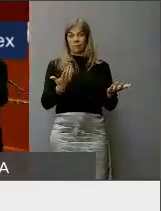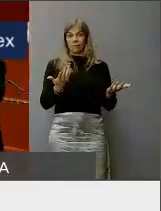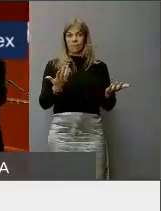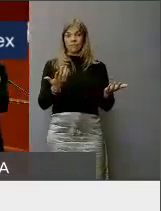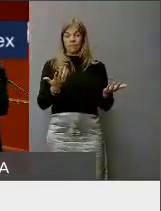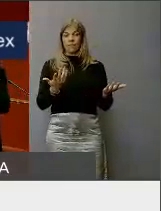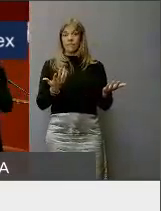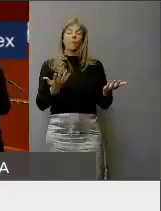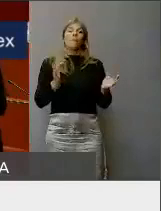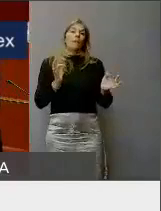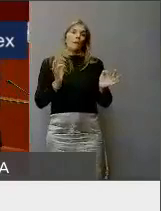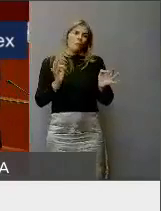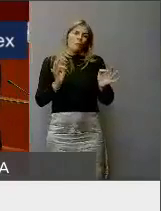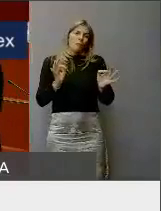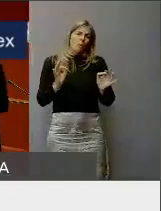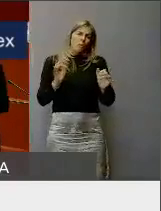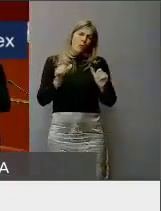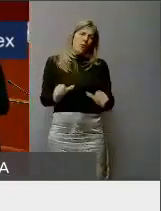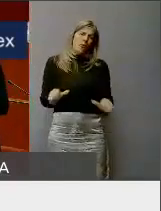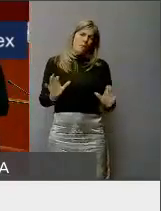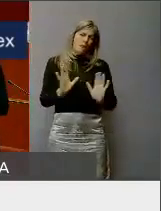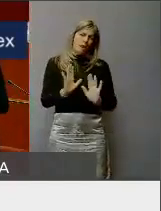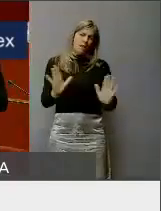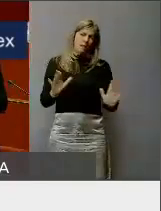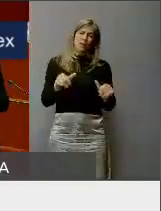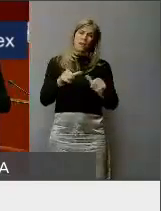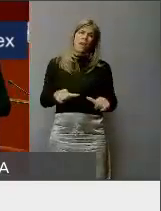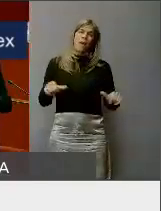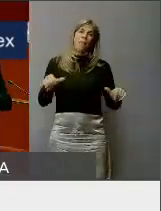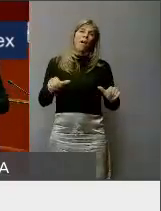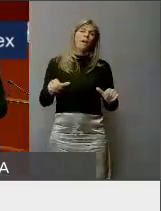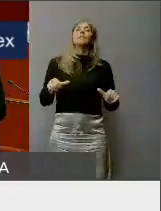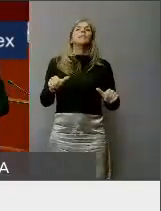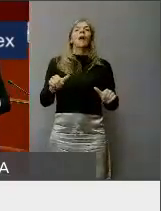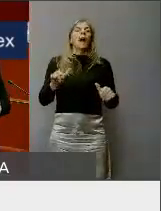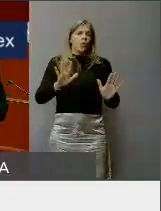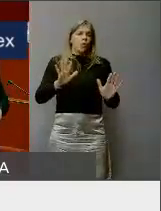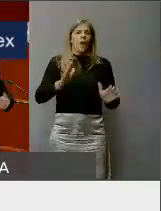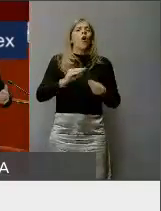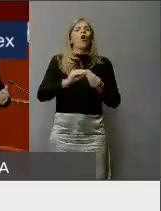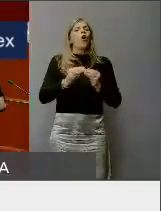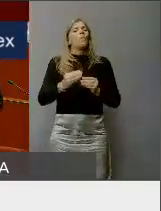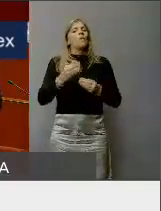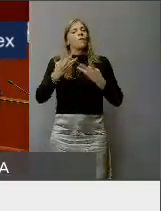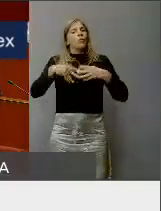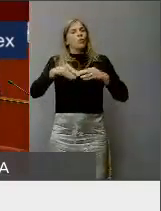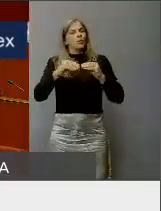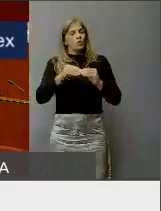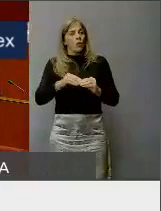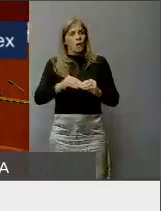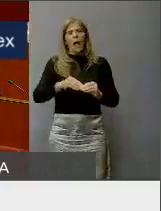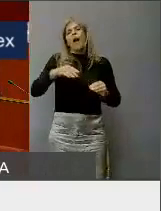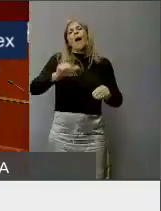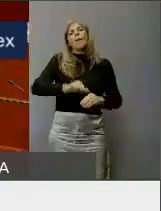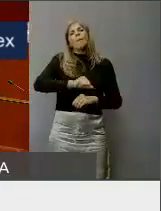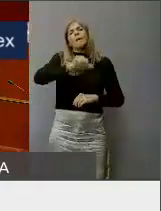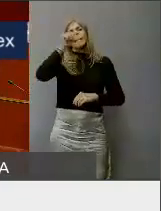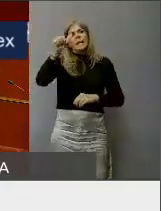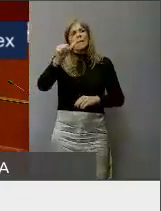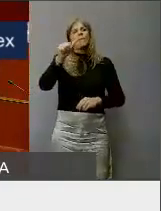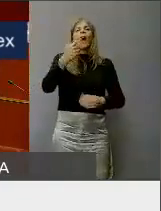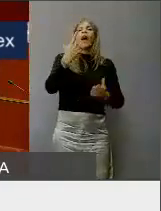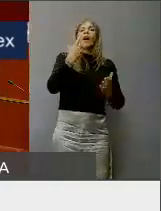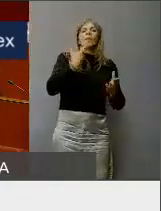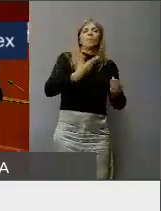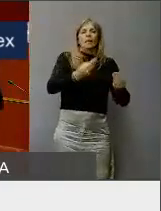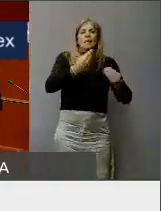cioè il minimo il minimo che dovrebbe essere che ci vengano a parigi nei documenti che riguardo ma che fa insomma che ci descrivono